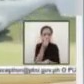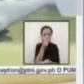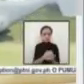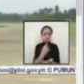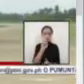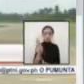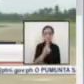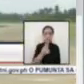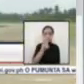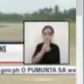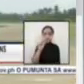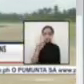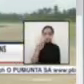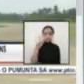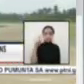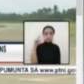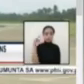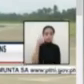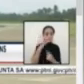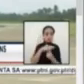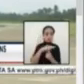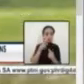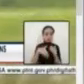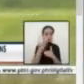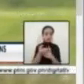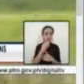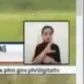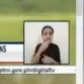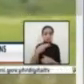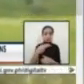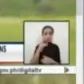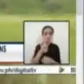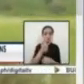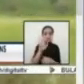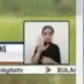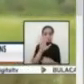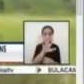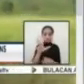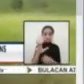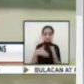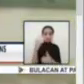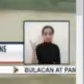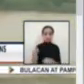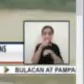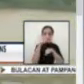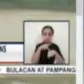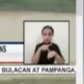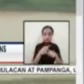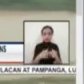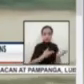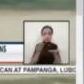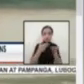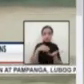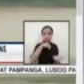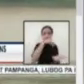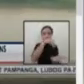V-22 Osprey at CH-53C Stallion ng US at Black Hawk ng Pilipinas. Dadalhin ang mga food pack sa mga